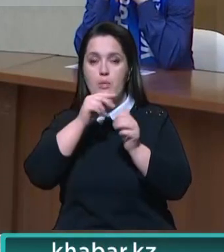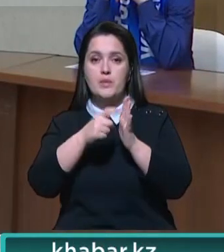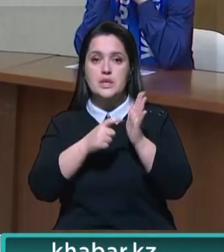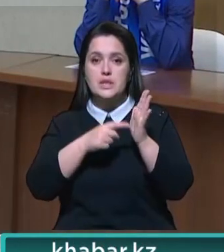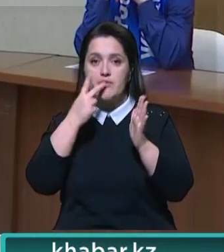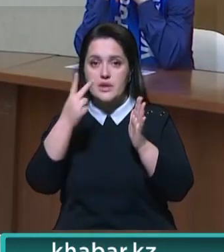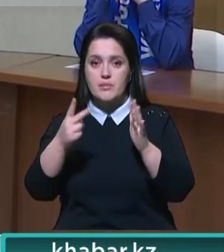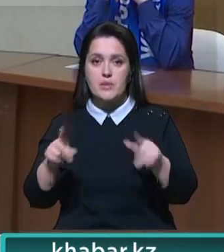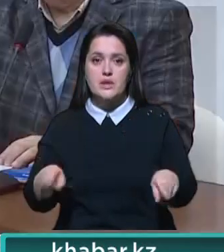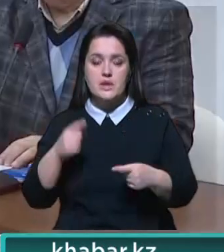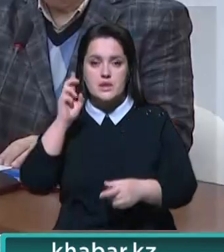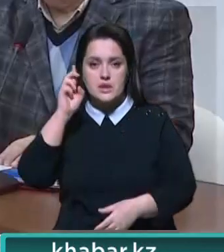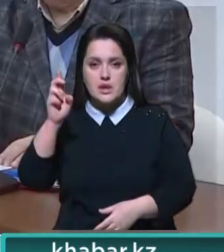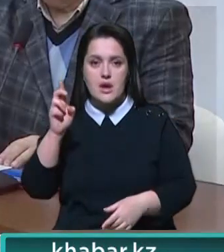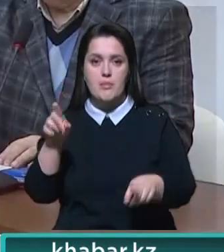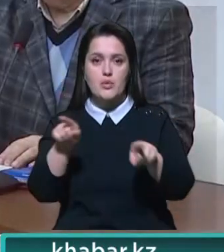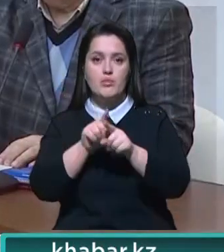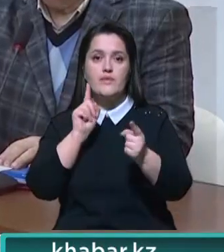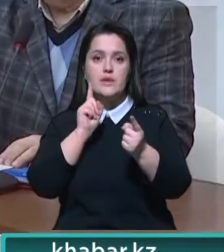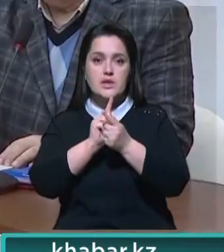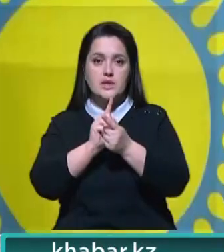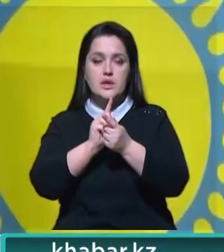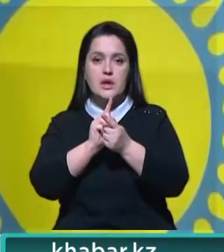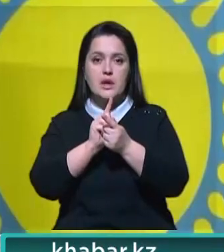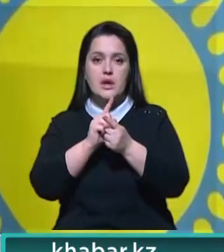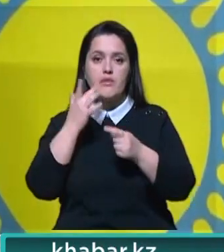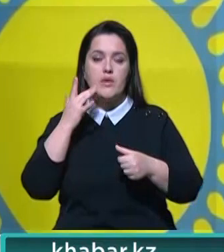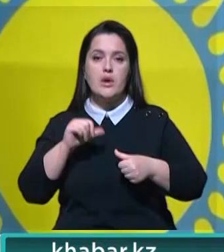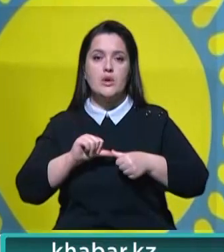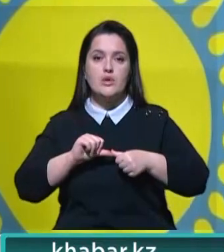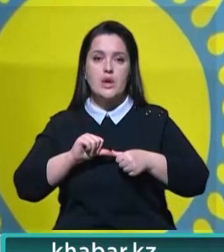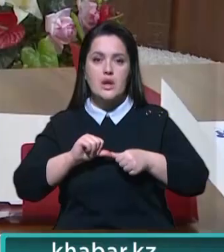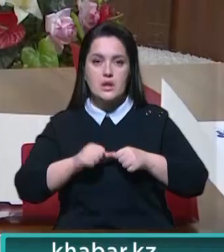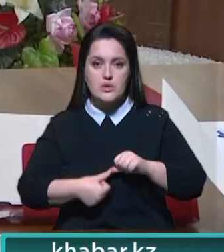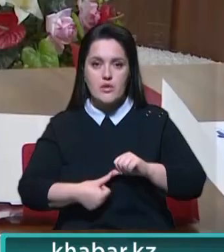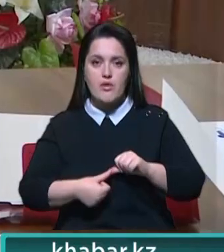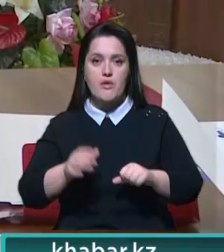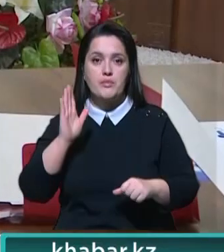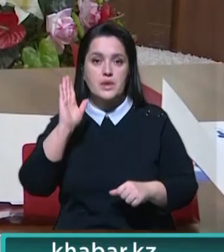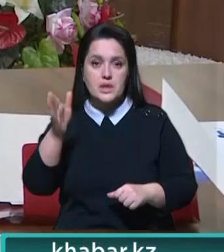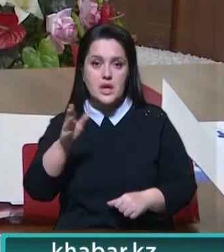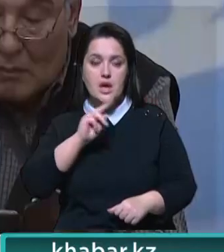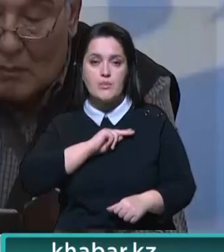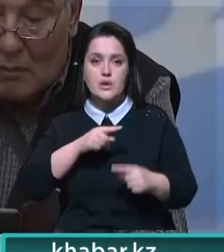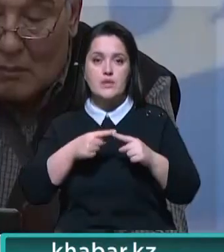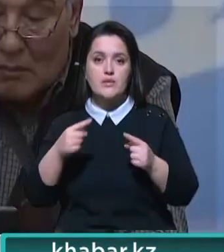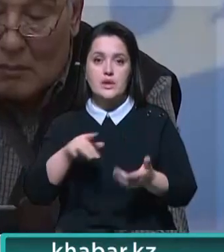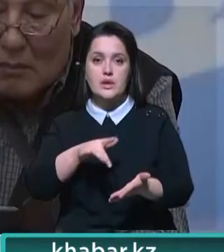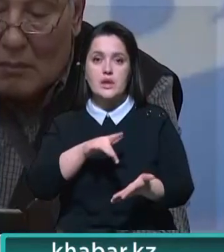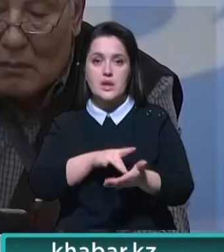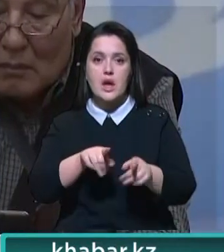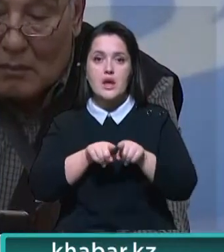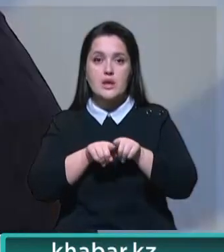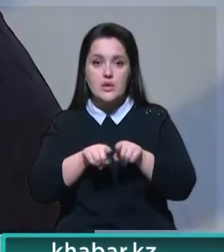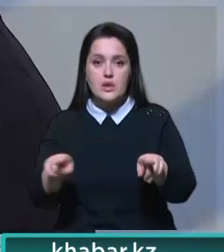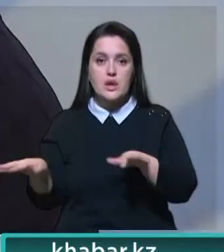смог поделиться видением развития страны. Подобные встречи члены партии проводят на регулярной основе. Впереди также работа и в других